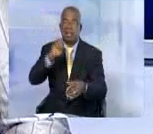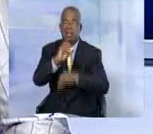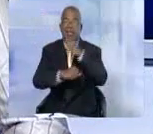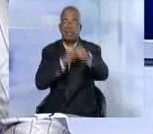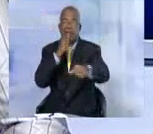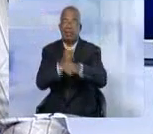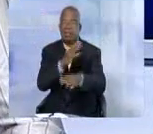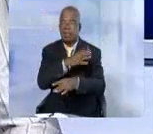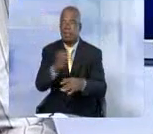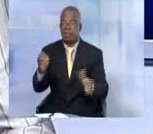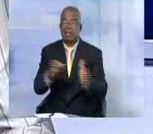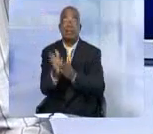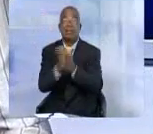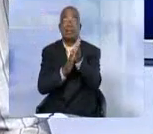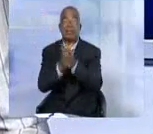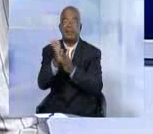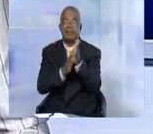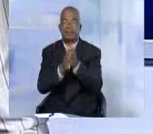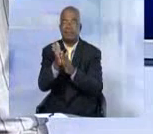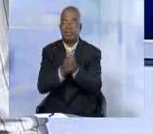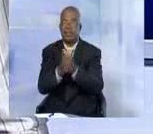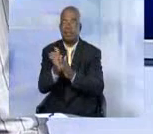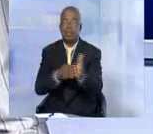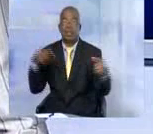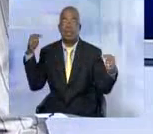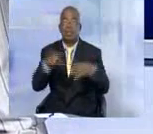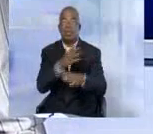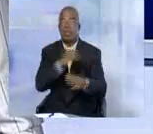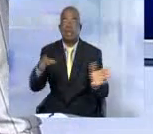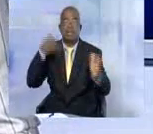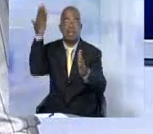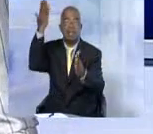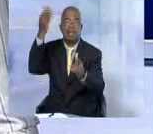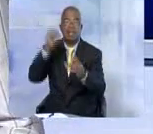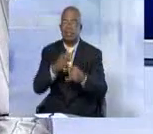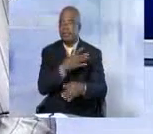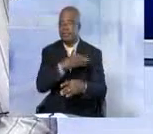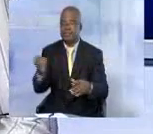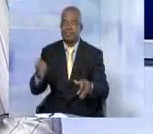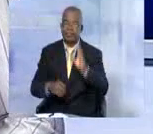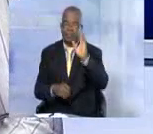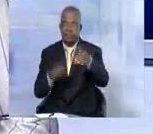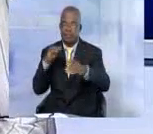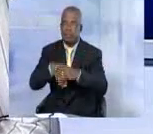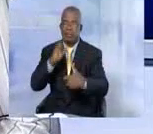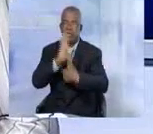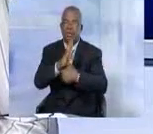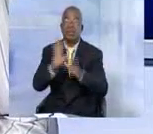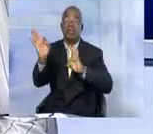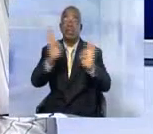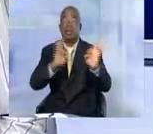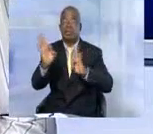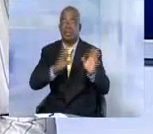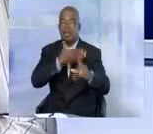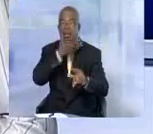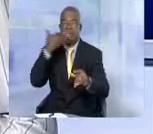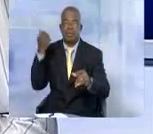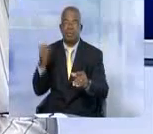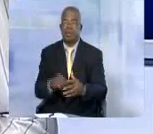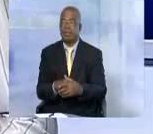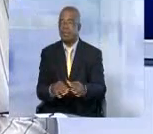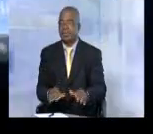dirigeantes de s'intéresser aux défis et perspectives pour les années à venir. Jean-Jacques Kwame Ala revient sur les 40 ans d'existence